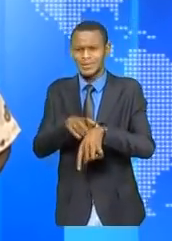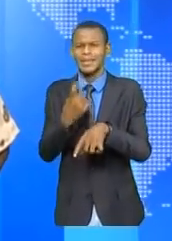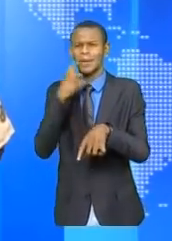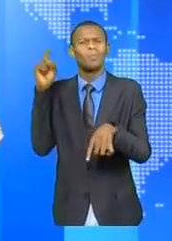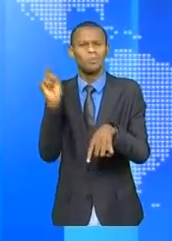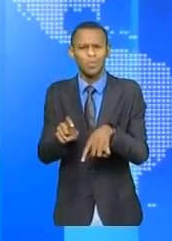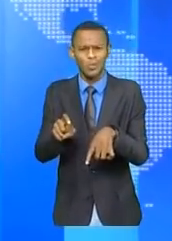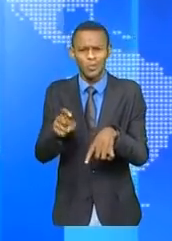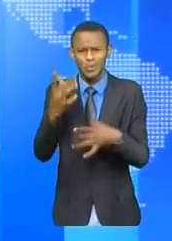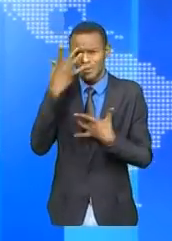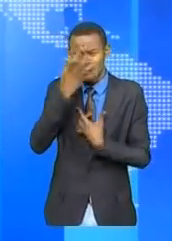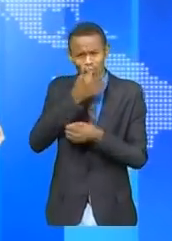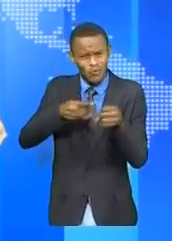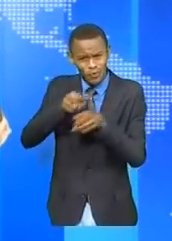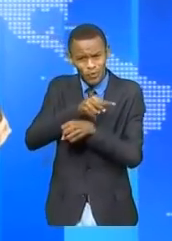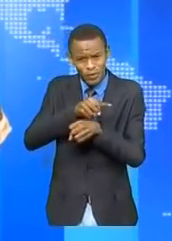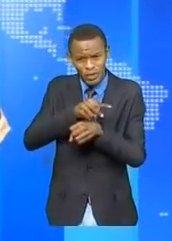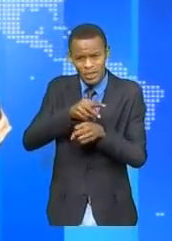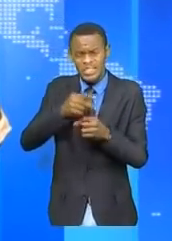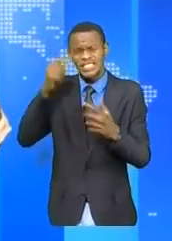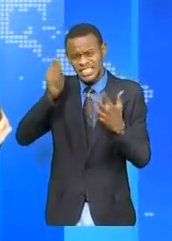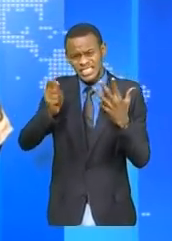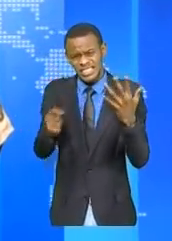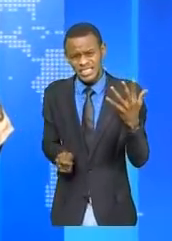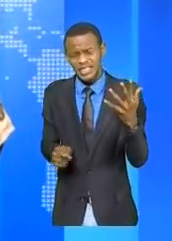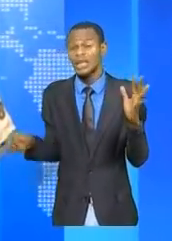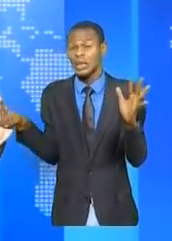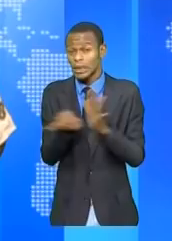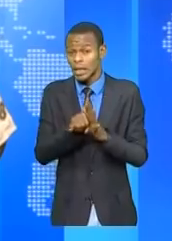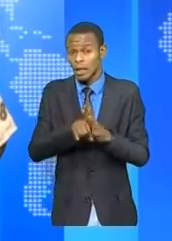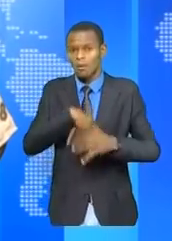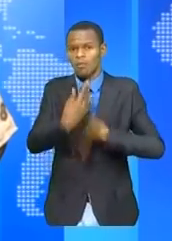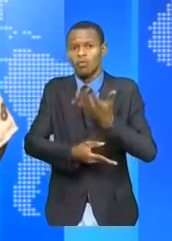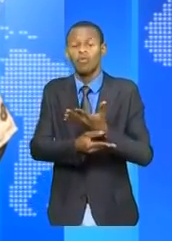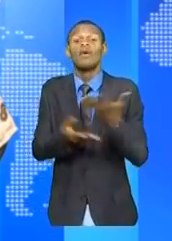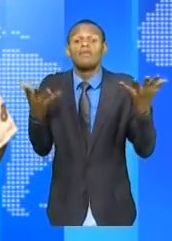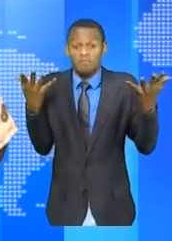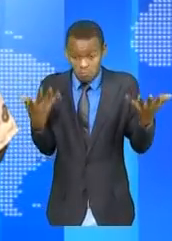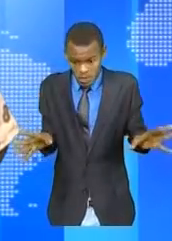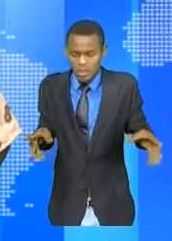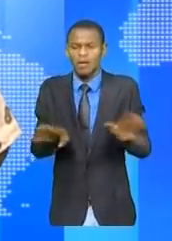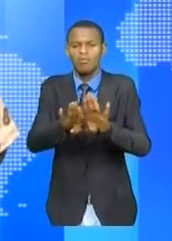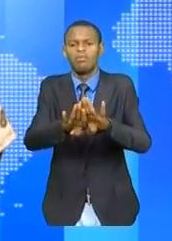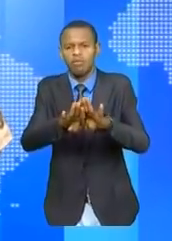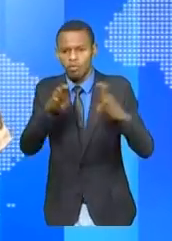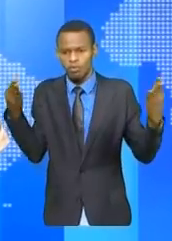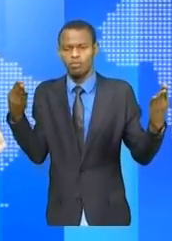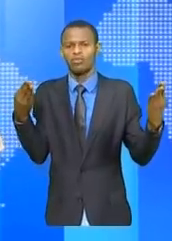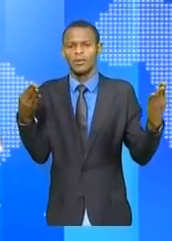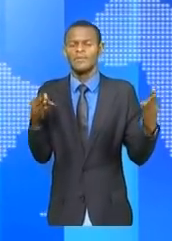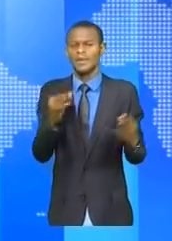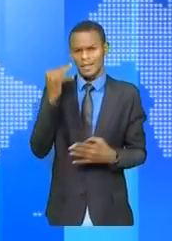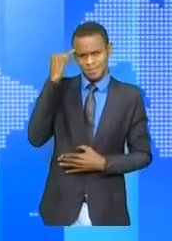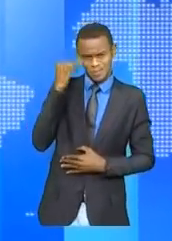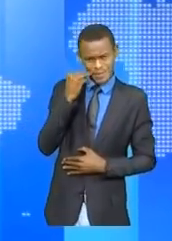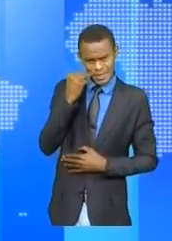qui poursuit son périple dans cette province, l'a révélé lors de sa mission d'inspection de sites touristiques.